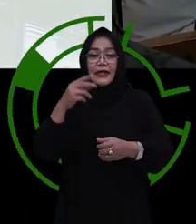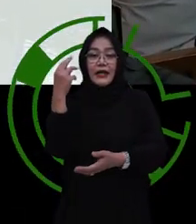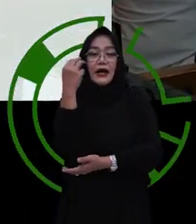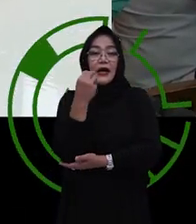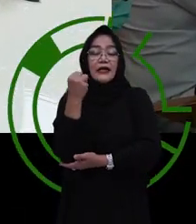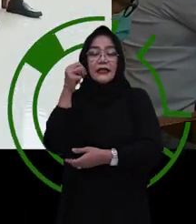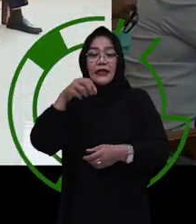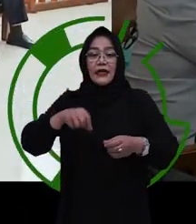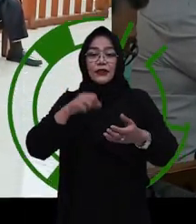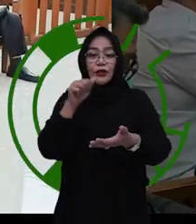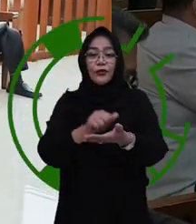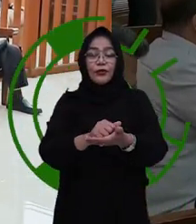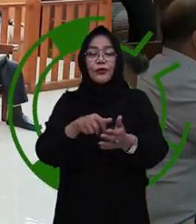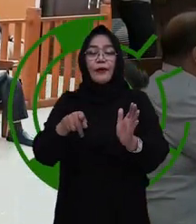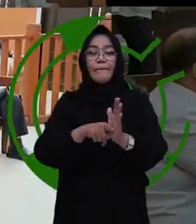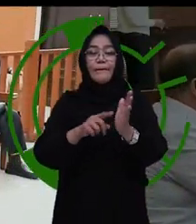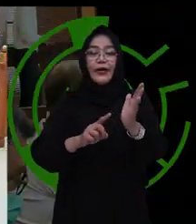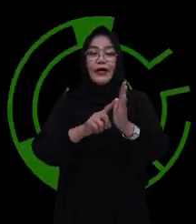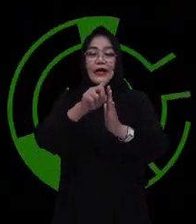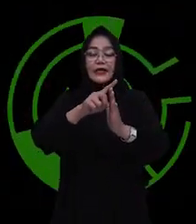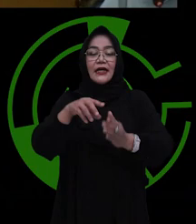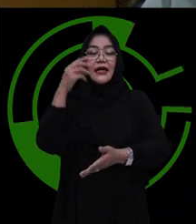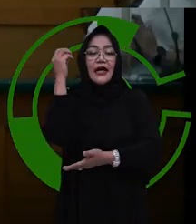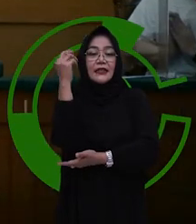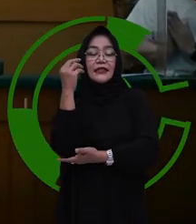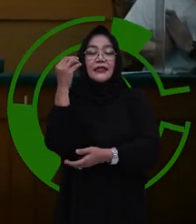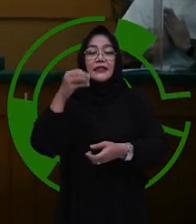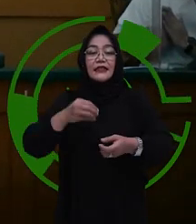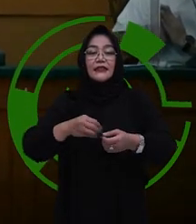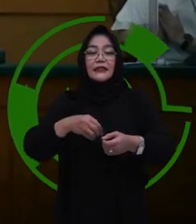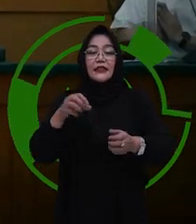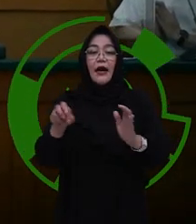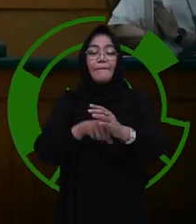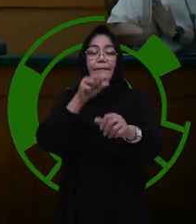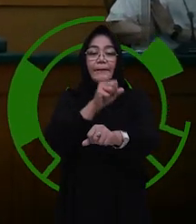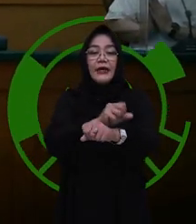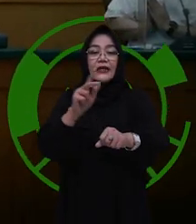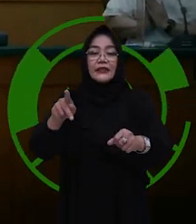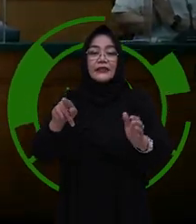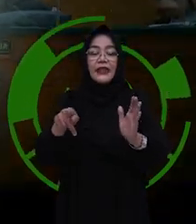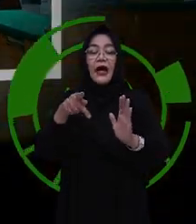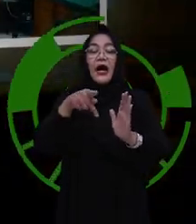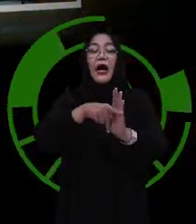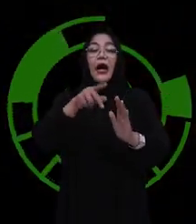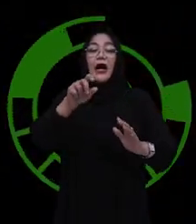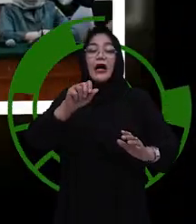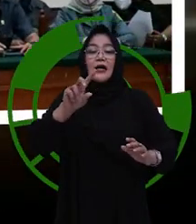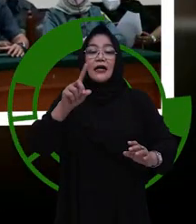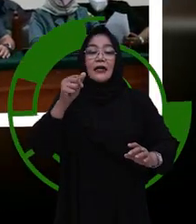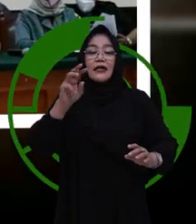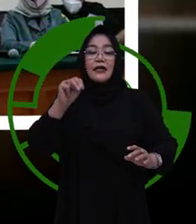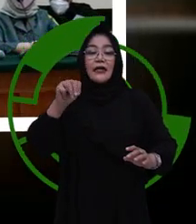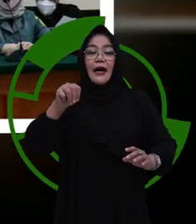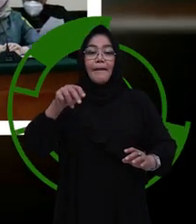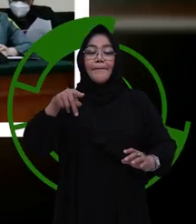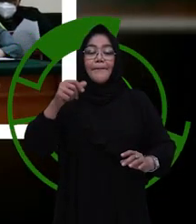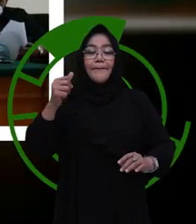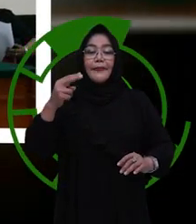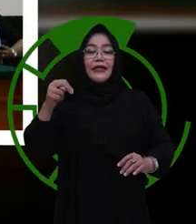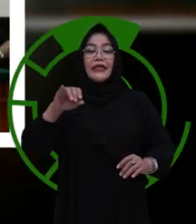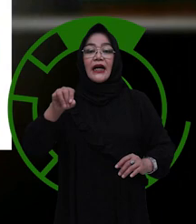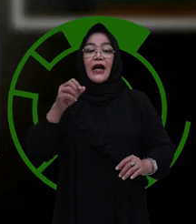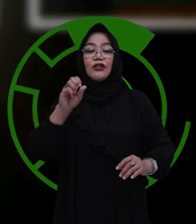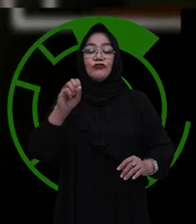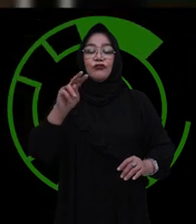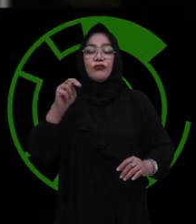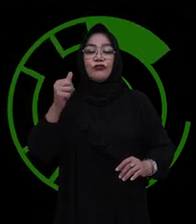Pengadilan Negeri Sewilayah Hukum Pengadilan Tinggi DKI Jakarta, melakukan pendampingan pembangunan zona integritas